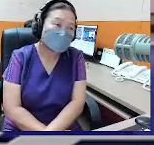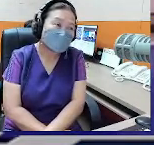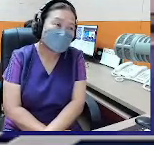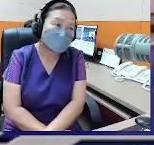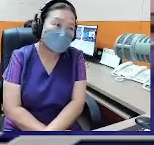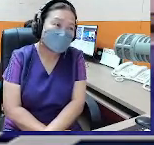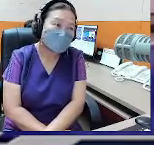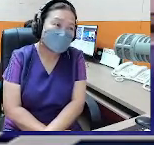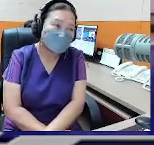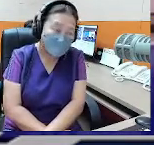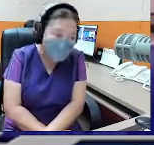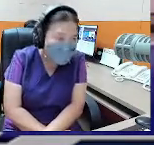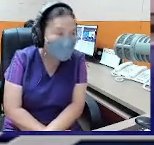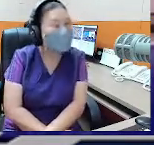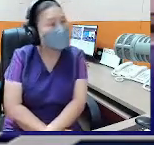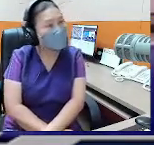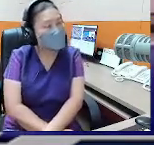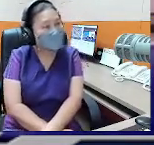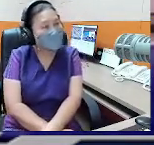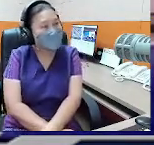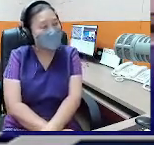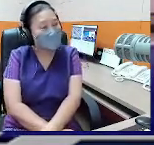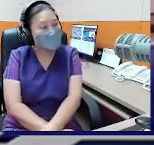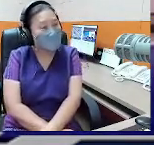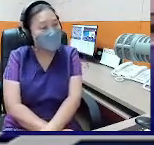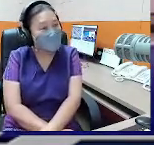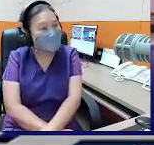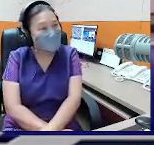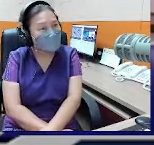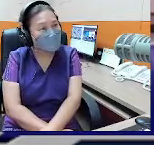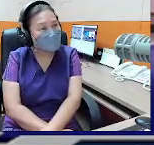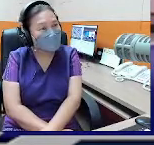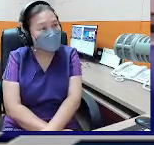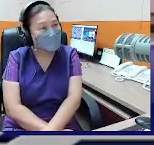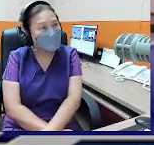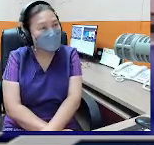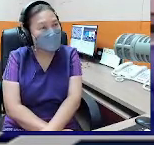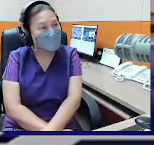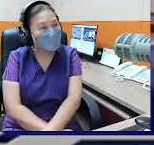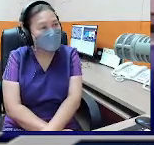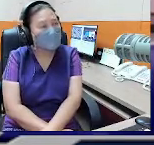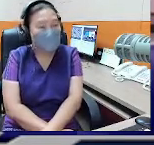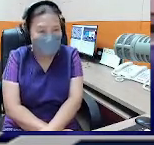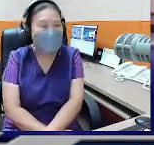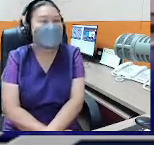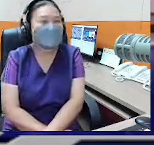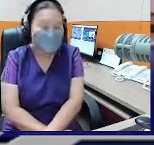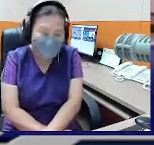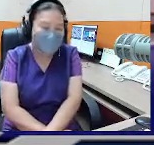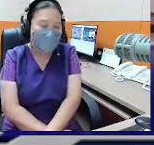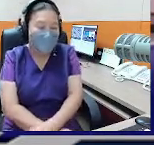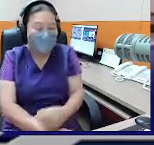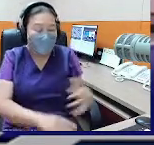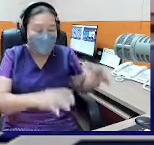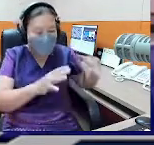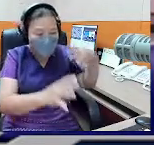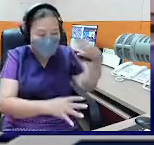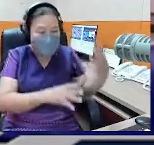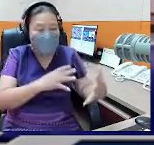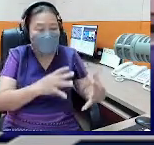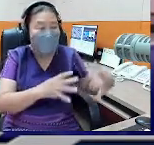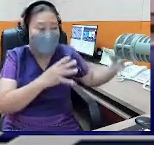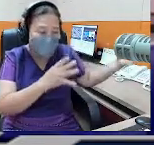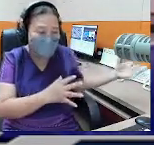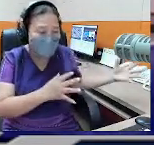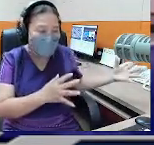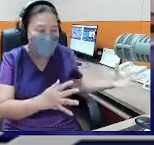สร้างโมเดลธุรกิจของตัวเองแล้วกำลังจะมีผลิตภัณฑ์และก็เป็นโปรดักต์ของตัวเองธุรกิจของตัวเองออกมาค่ะ ค่ะนะคะก็คงจะ